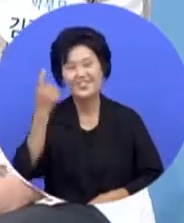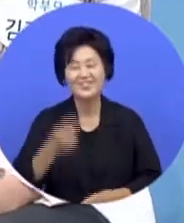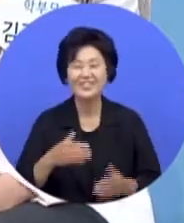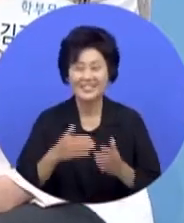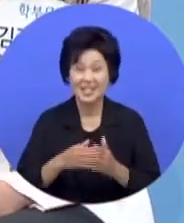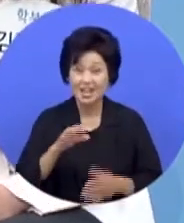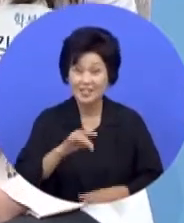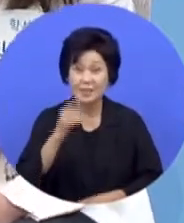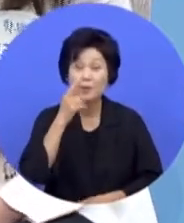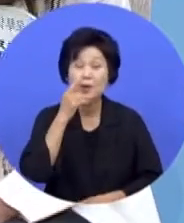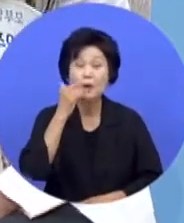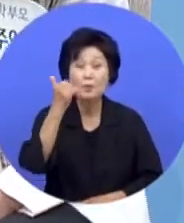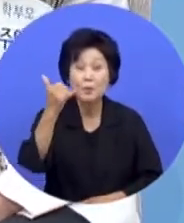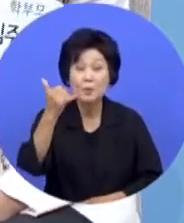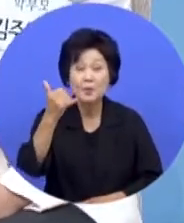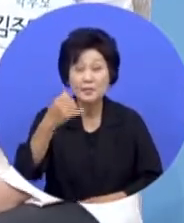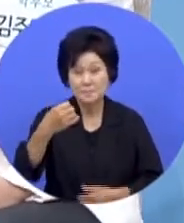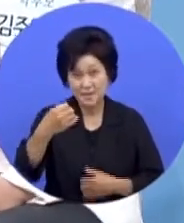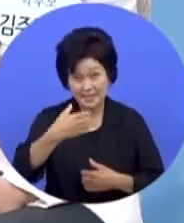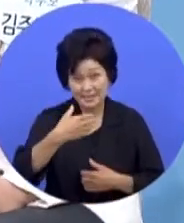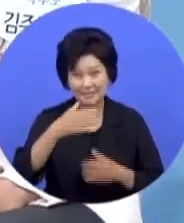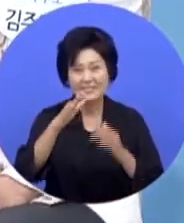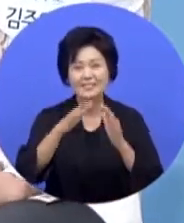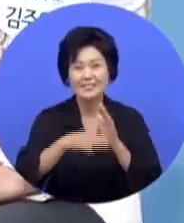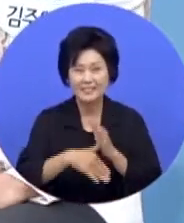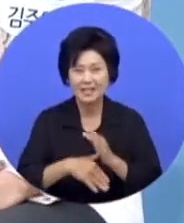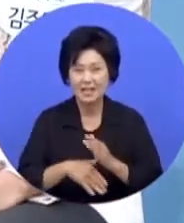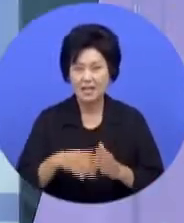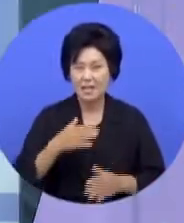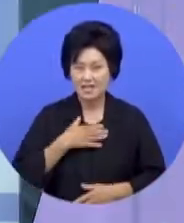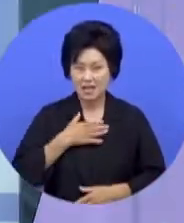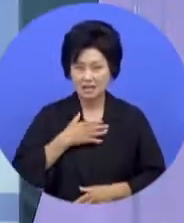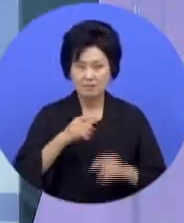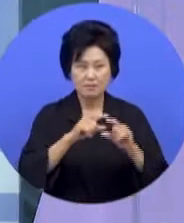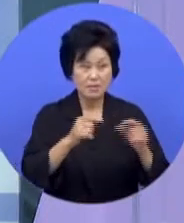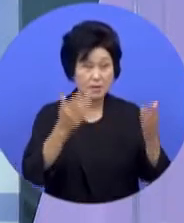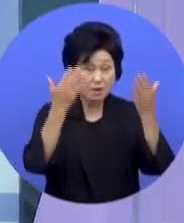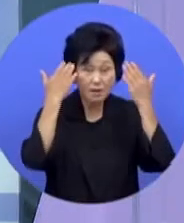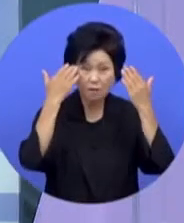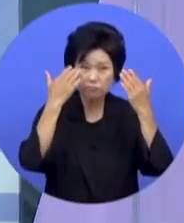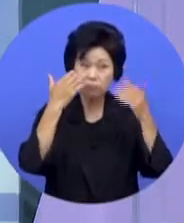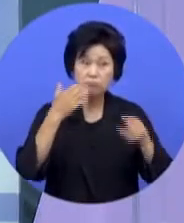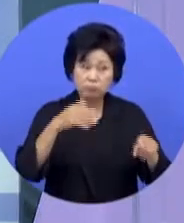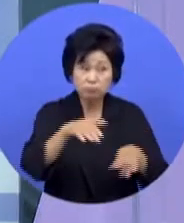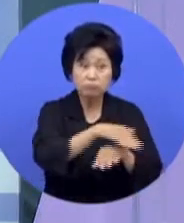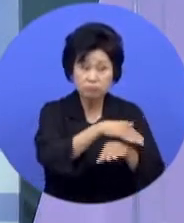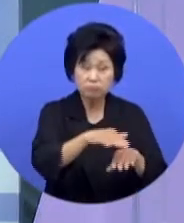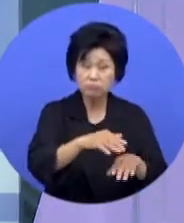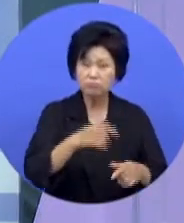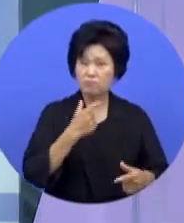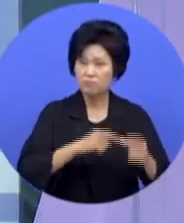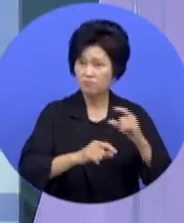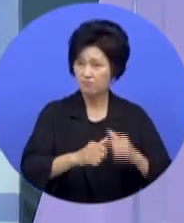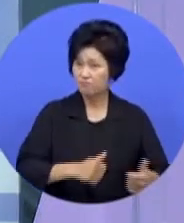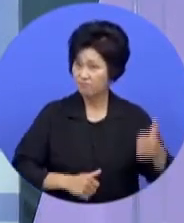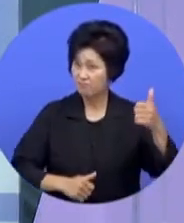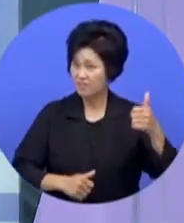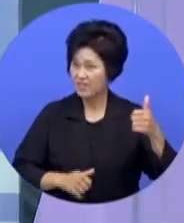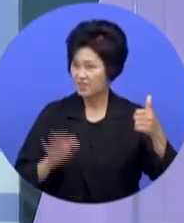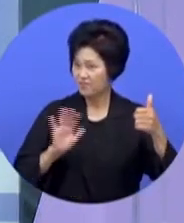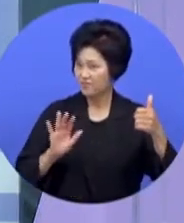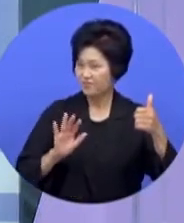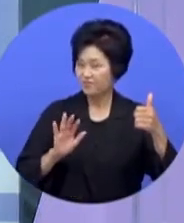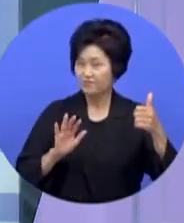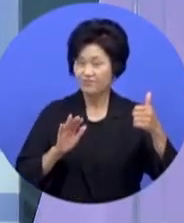처음에 부모님이 네. 권유를 해주셨을 때는 네. 이제 나는 이 일반 학교가 너무 재밌다 그래서 네. 오지 않겠다라고 말씀을 드렸었는데